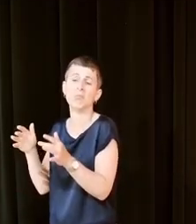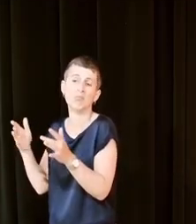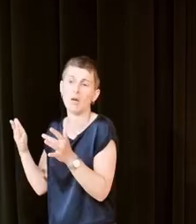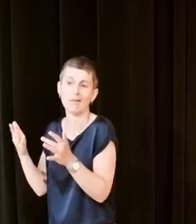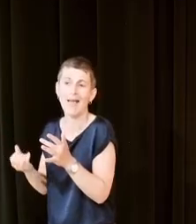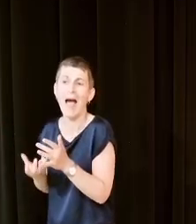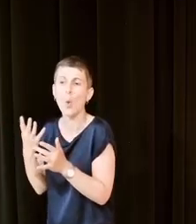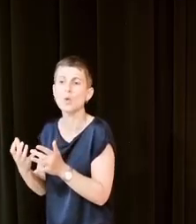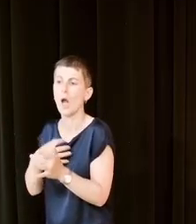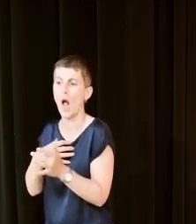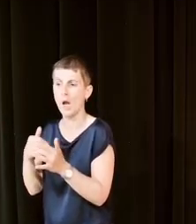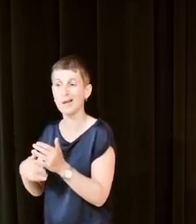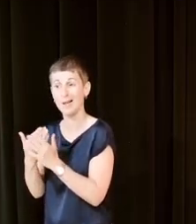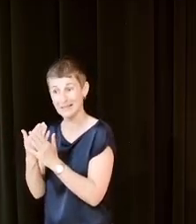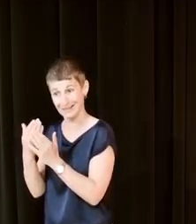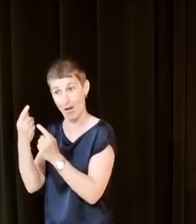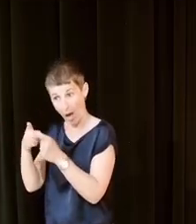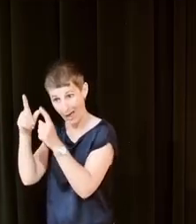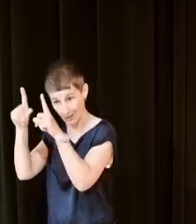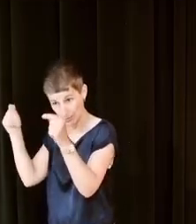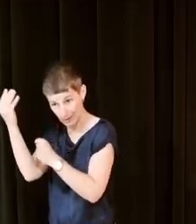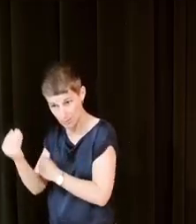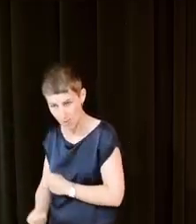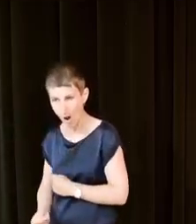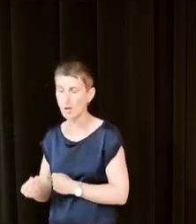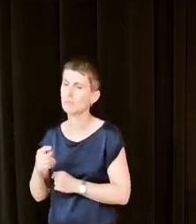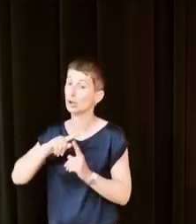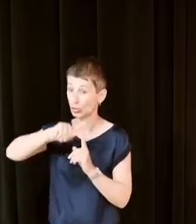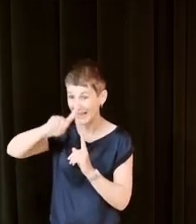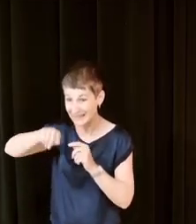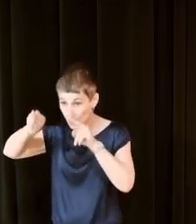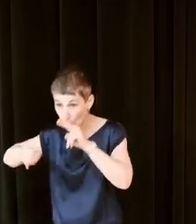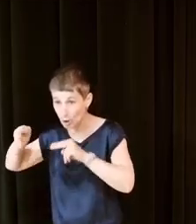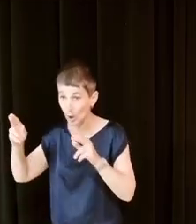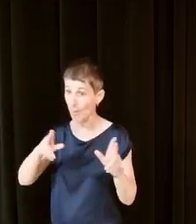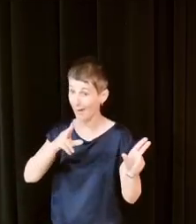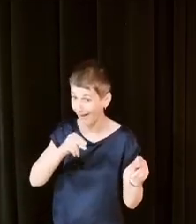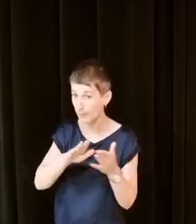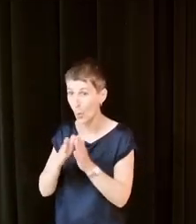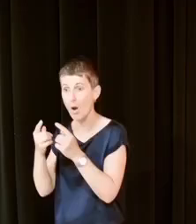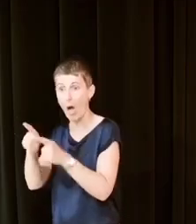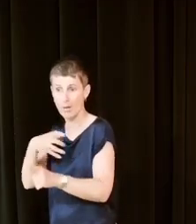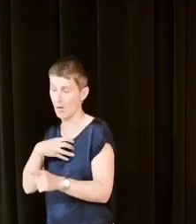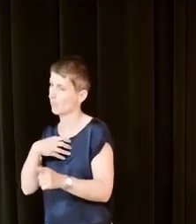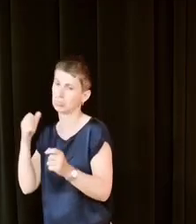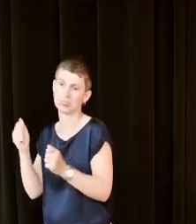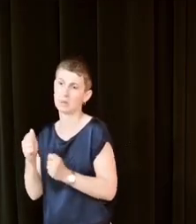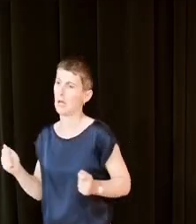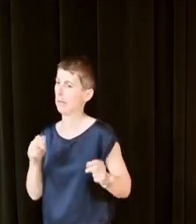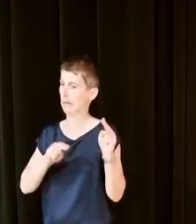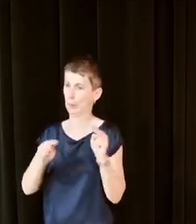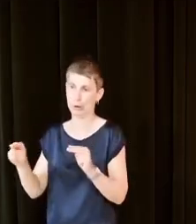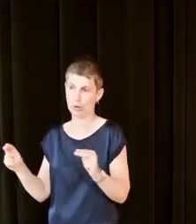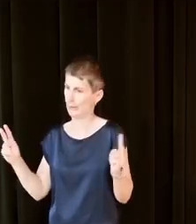haben. Und da kam heraus, dass man das statistisch nicht unterscheiden kann. Also man kann in Bildern rein statistisch gesehen keinen Unterschied